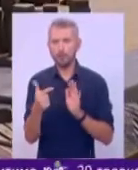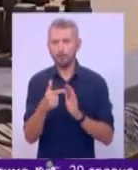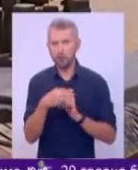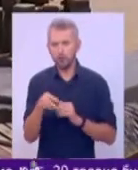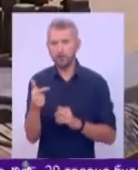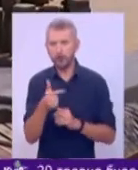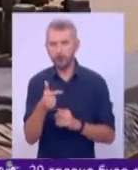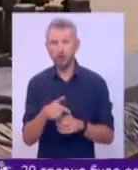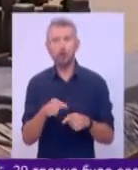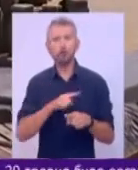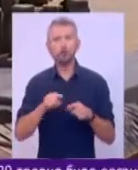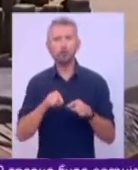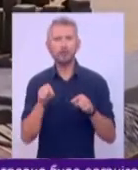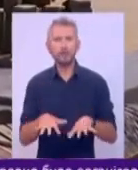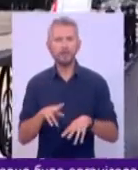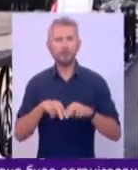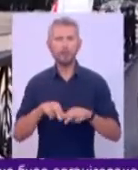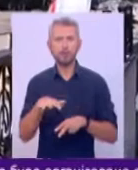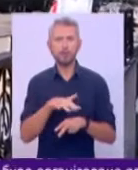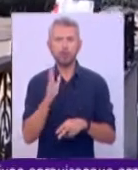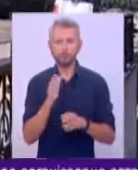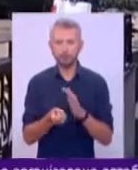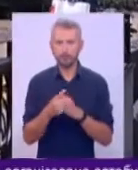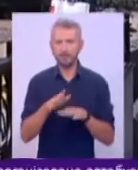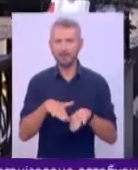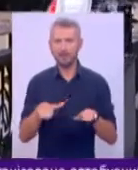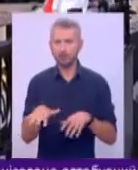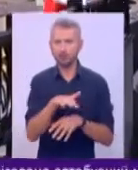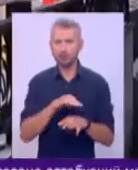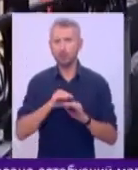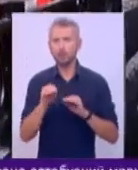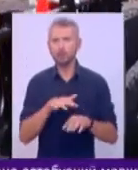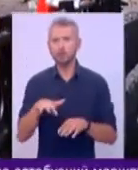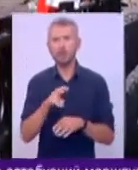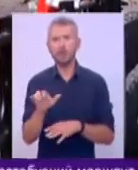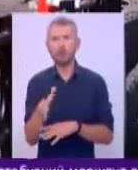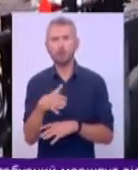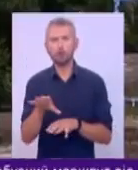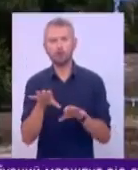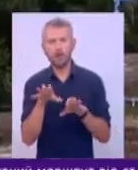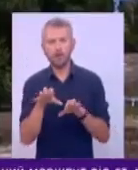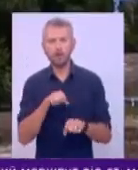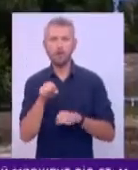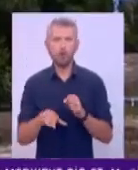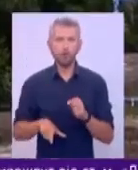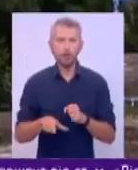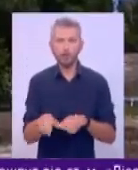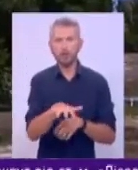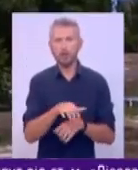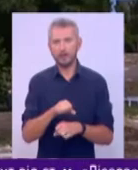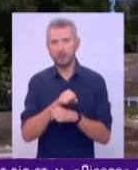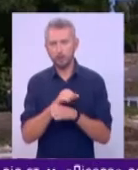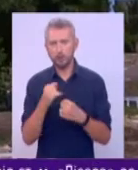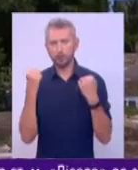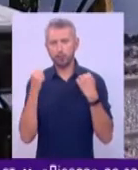Невдовзі на місці будівельного майданчика з'являться дитячі зони, облаштовують територію для вигулу тварин, велодоріжки, зони відпочинку та спортивні